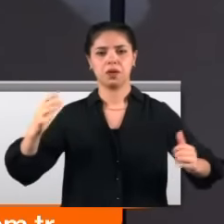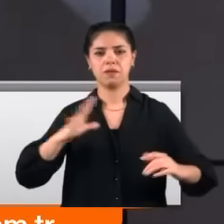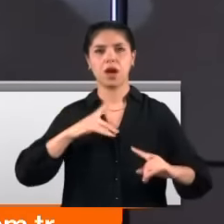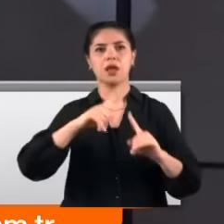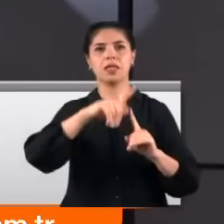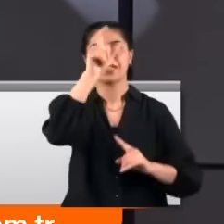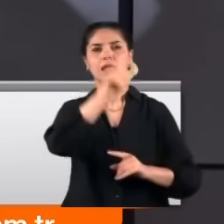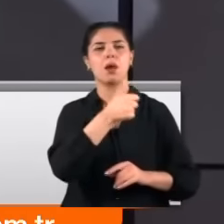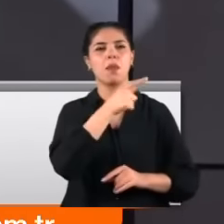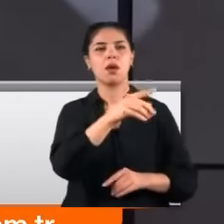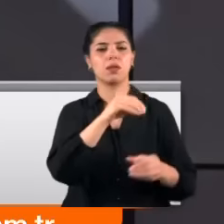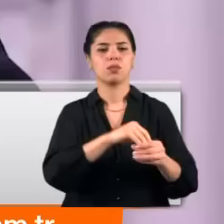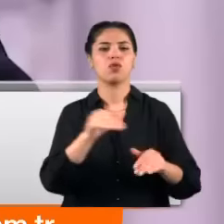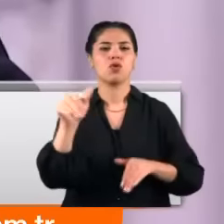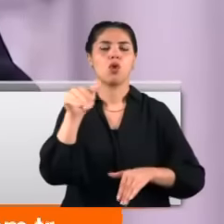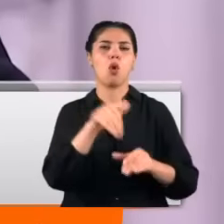istedi.